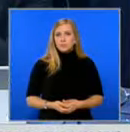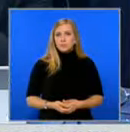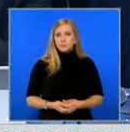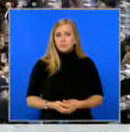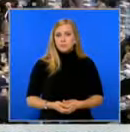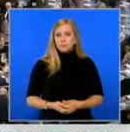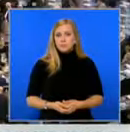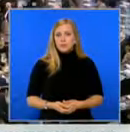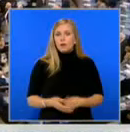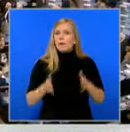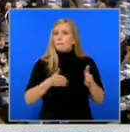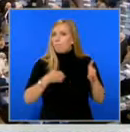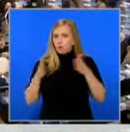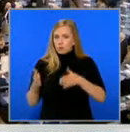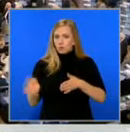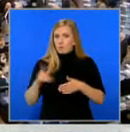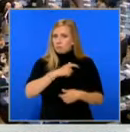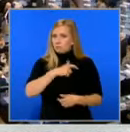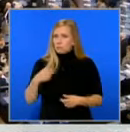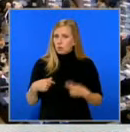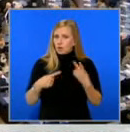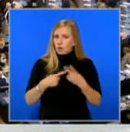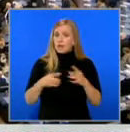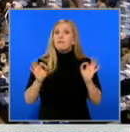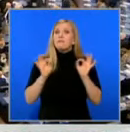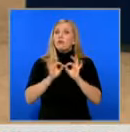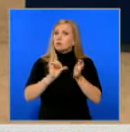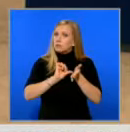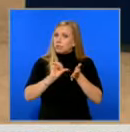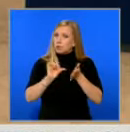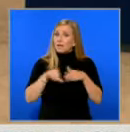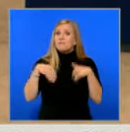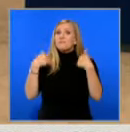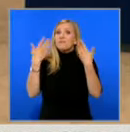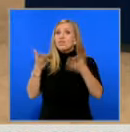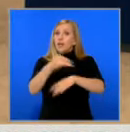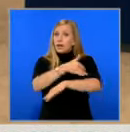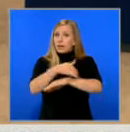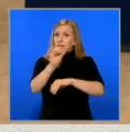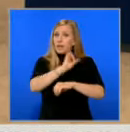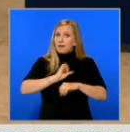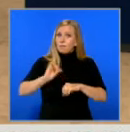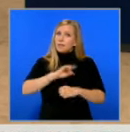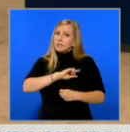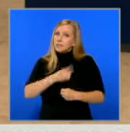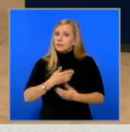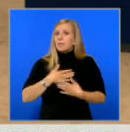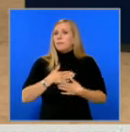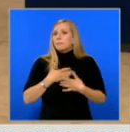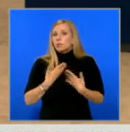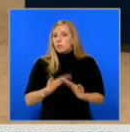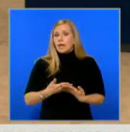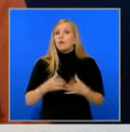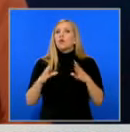повече по-късно пред бнт фон делайн отново подчерта че външната граница на европейския съюз е силна благодарение на